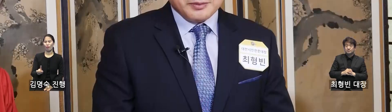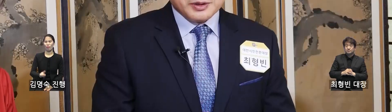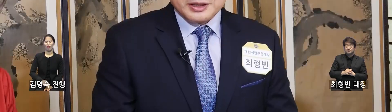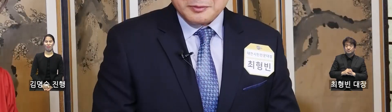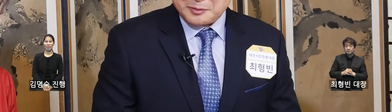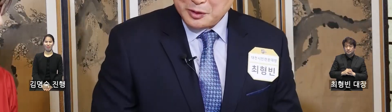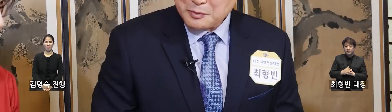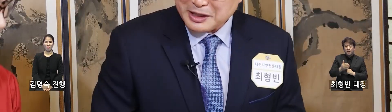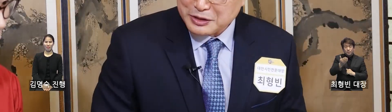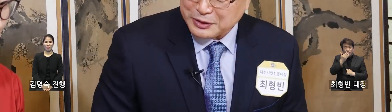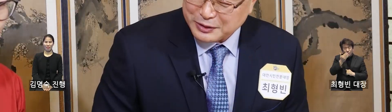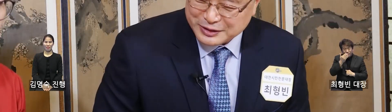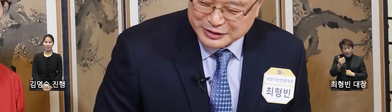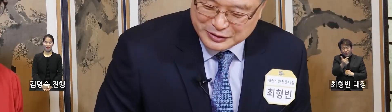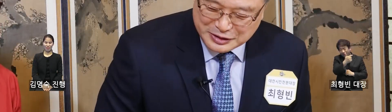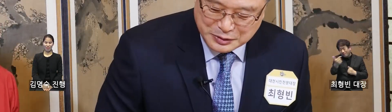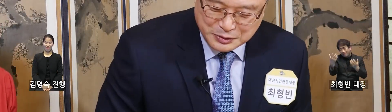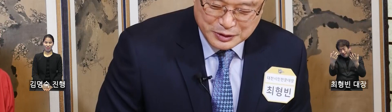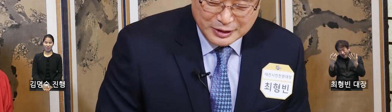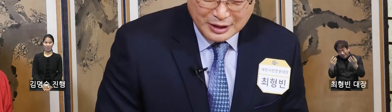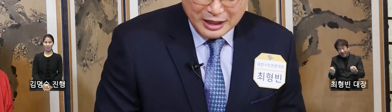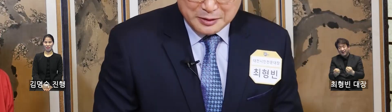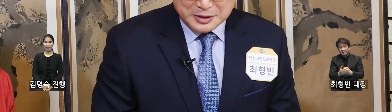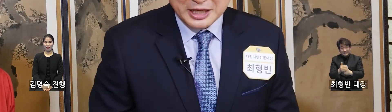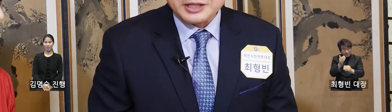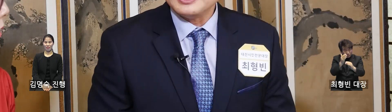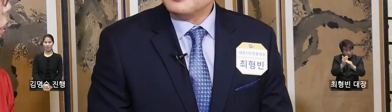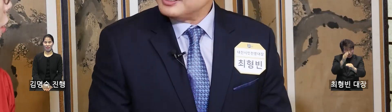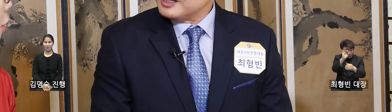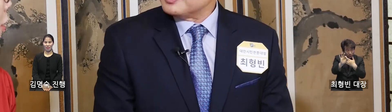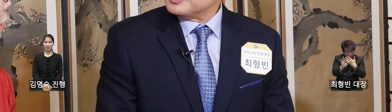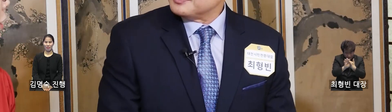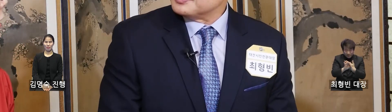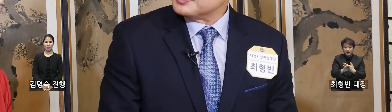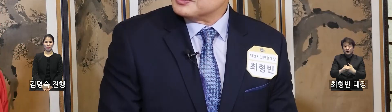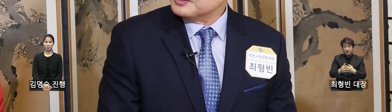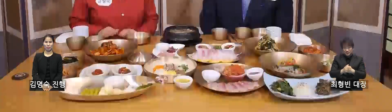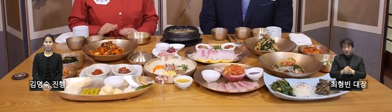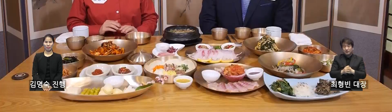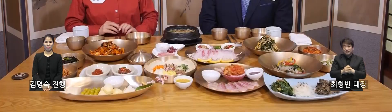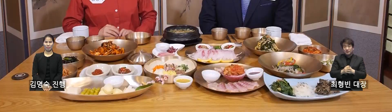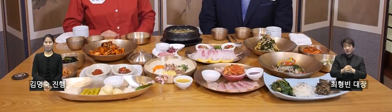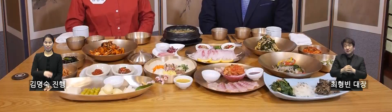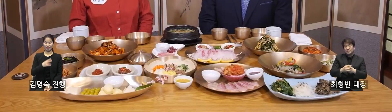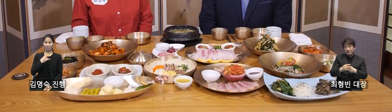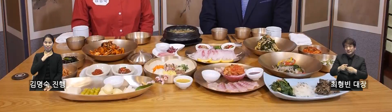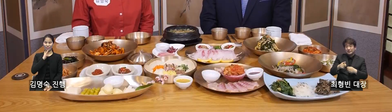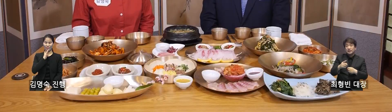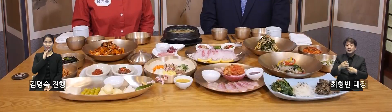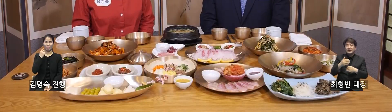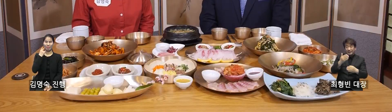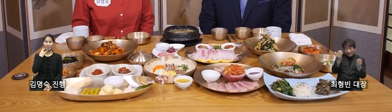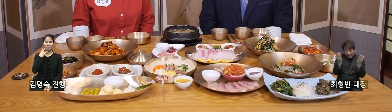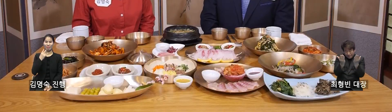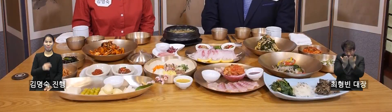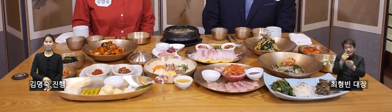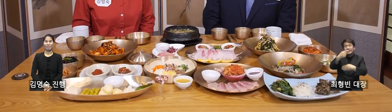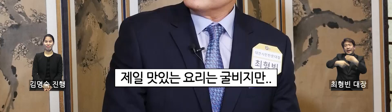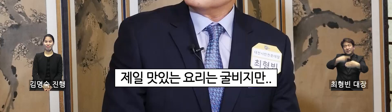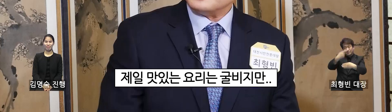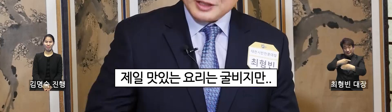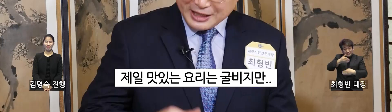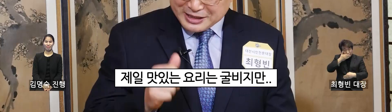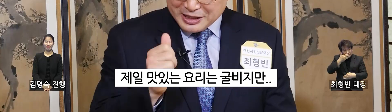먹을게 먹던 많죠 그중에서도 아 제철음식 이라고 들어 보셨죠 대대 여기에서 이제 물론